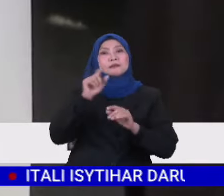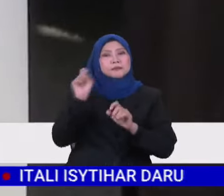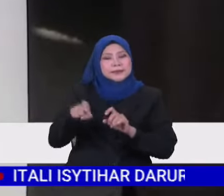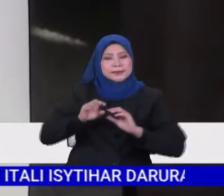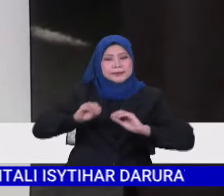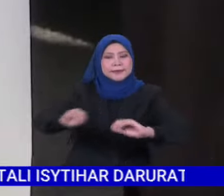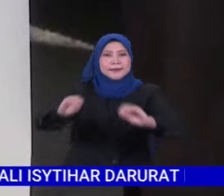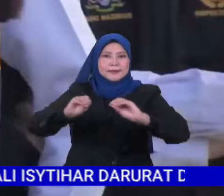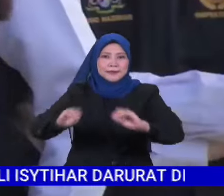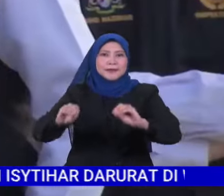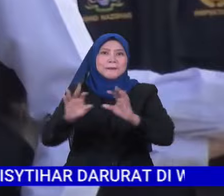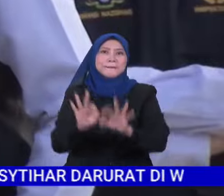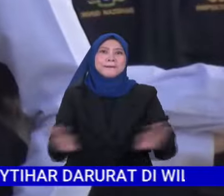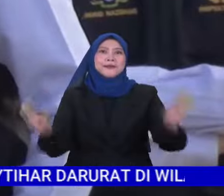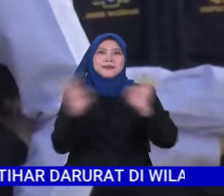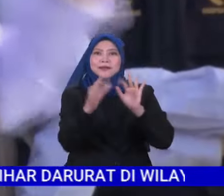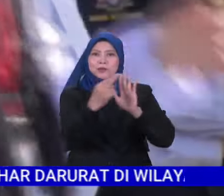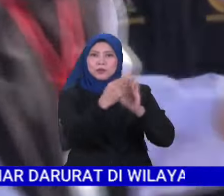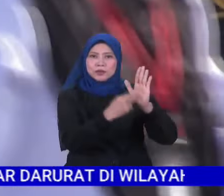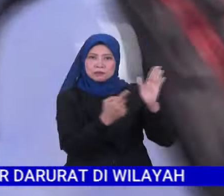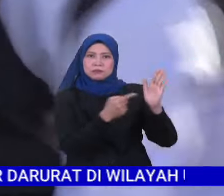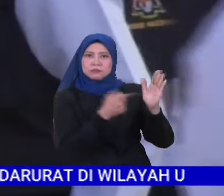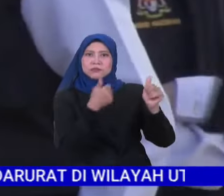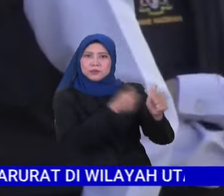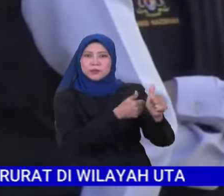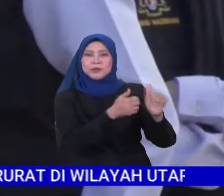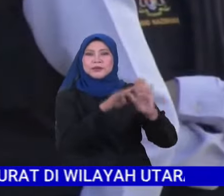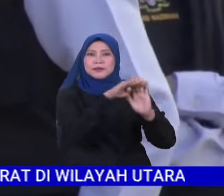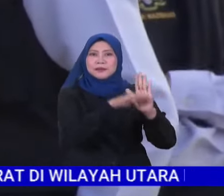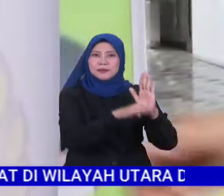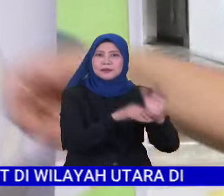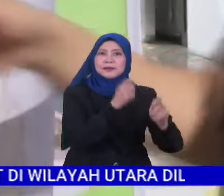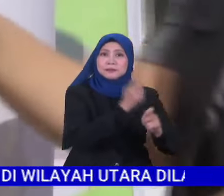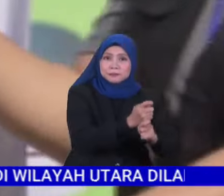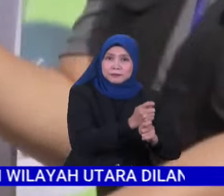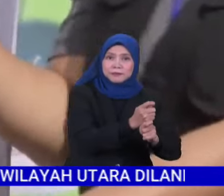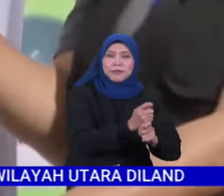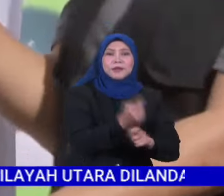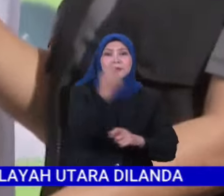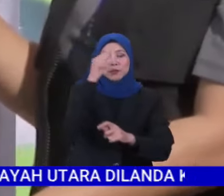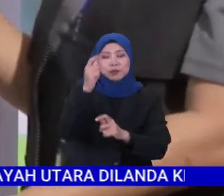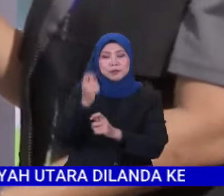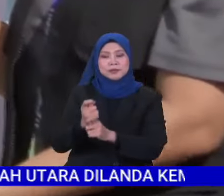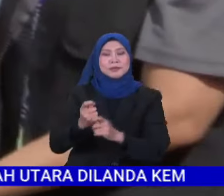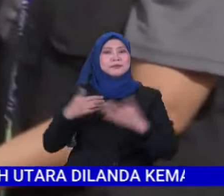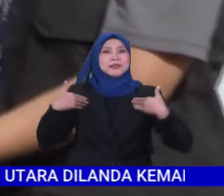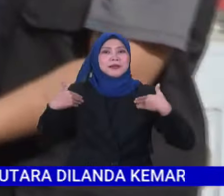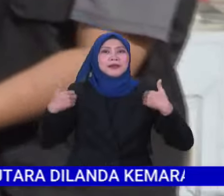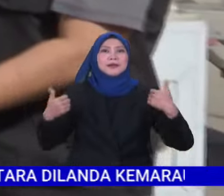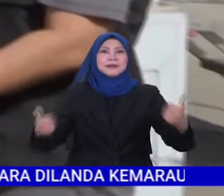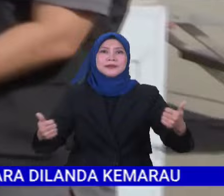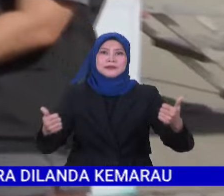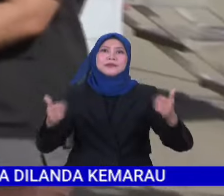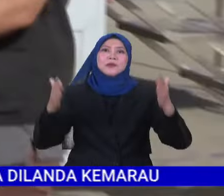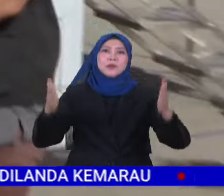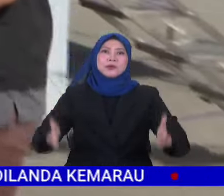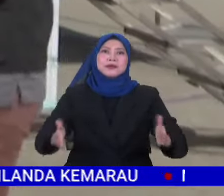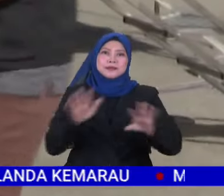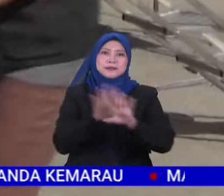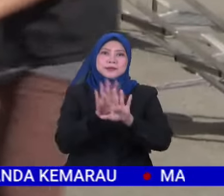bahwa pentingnya mematuhi peraturan yang telah ditetapkan demi mengekalkan kesihatan awam